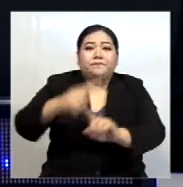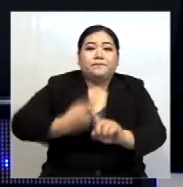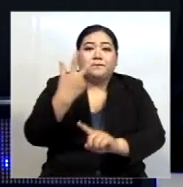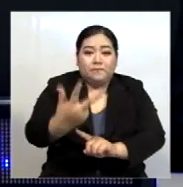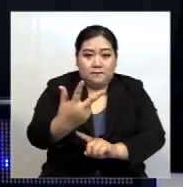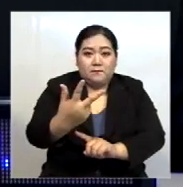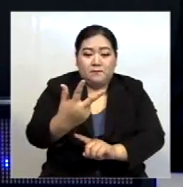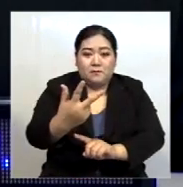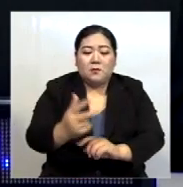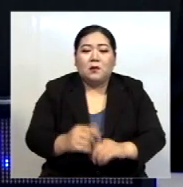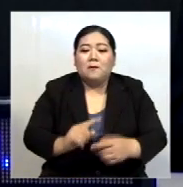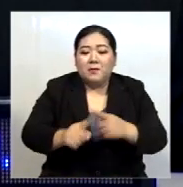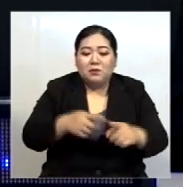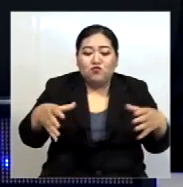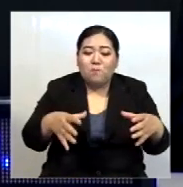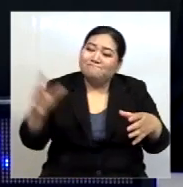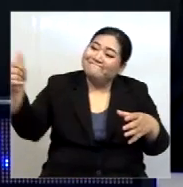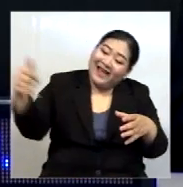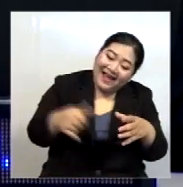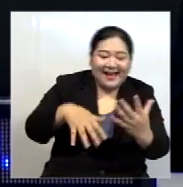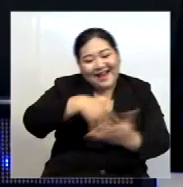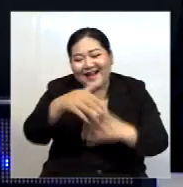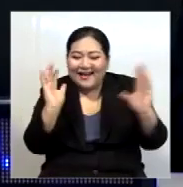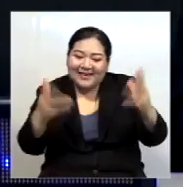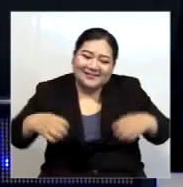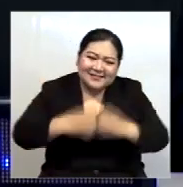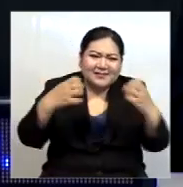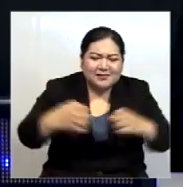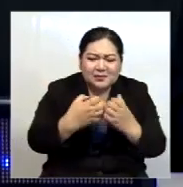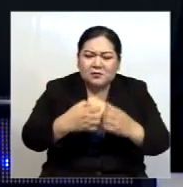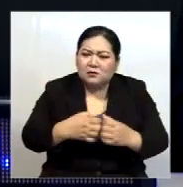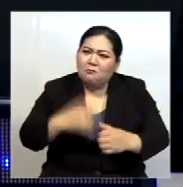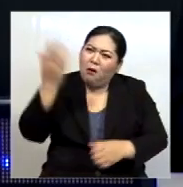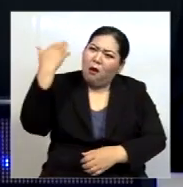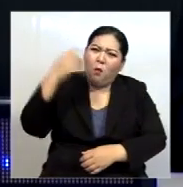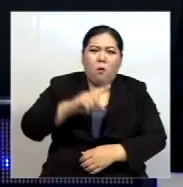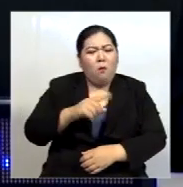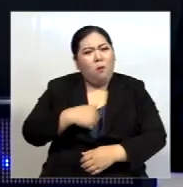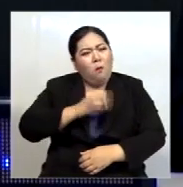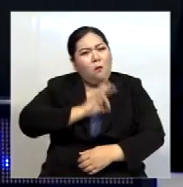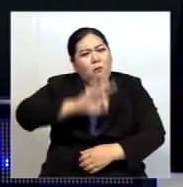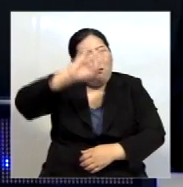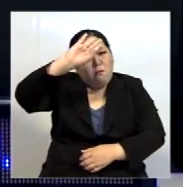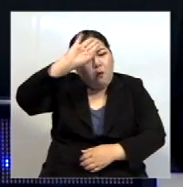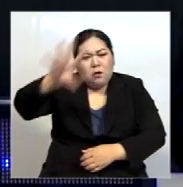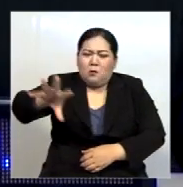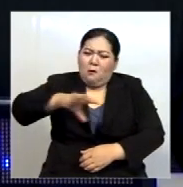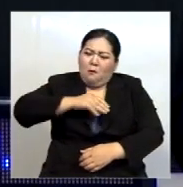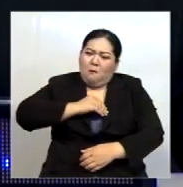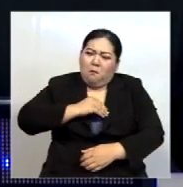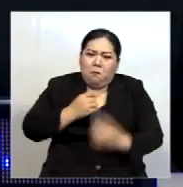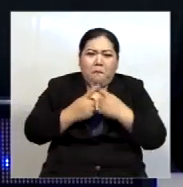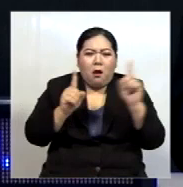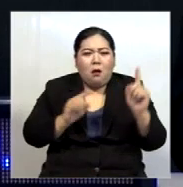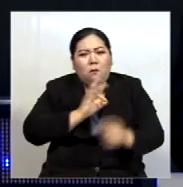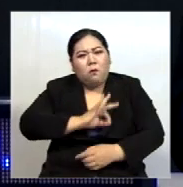มนะครับผู้ที่ร่วมสังสรรค์กันเนี่ยก็เริ่มมีอาการเจ็บป่วยนะครับเข้าโรงพยาบาลทยอย